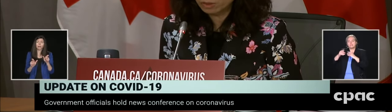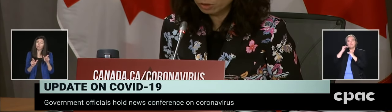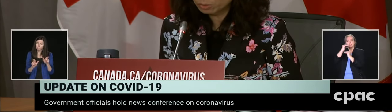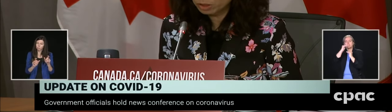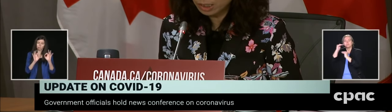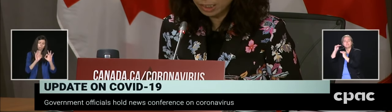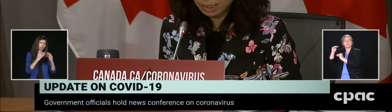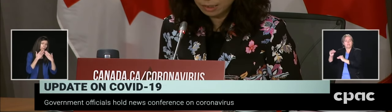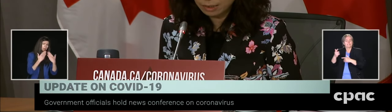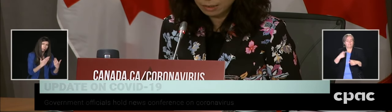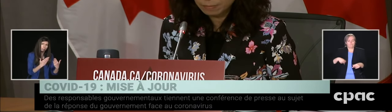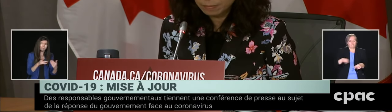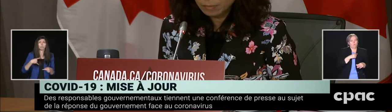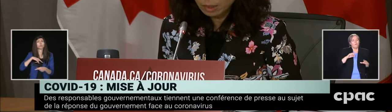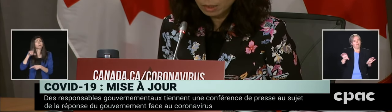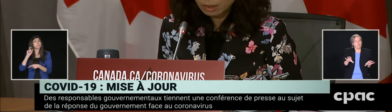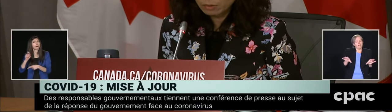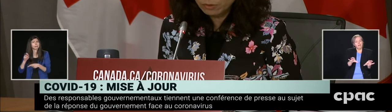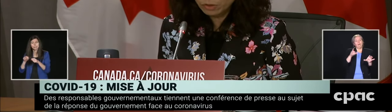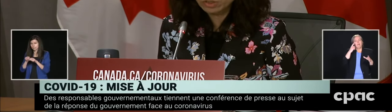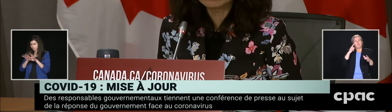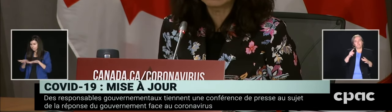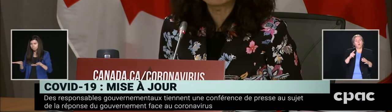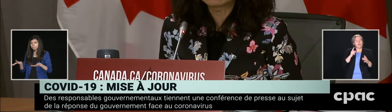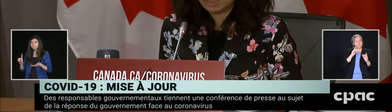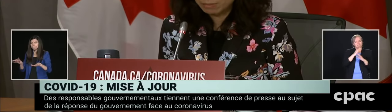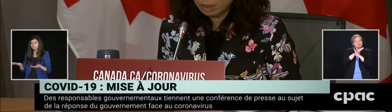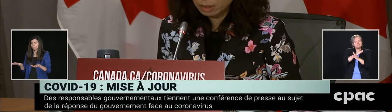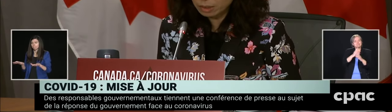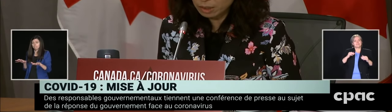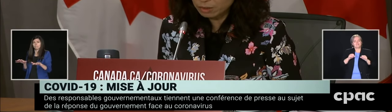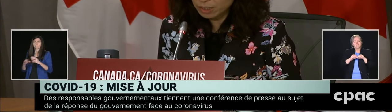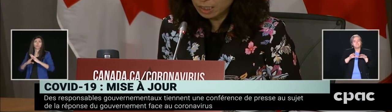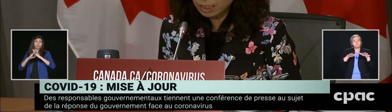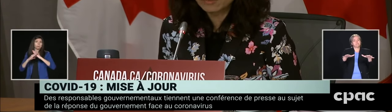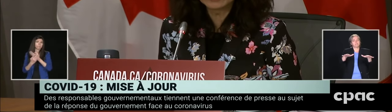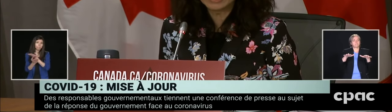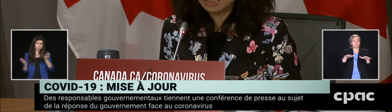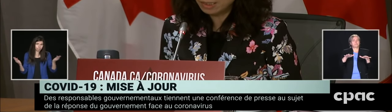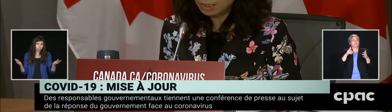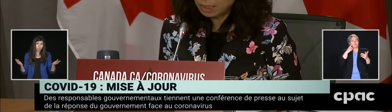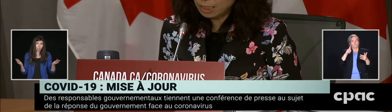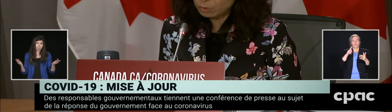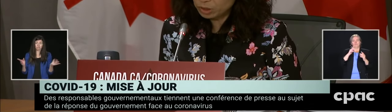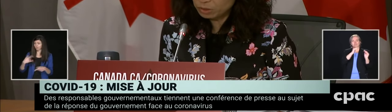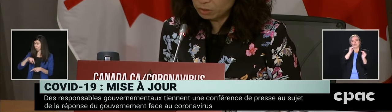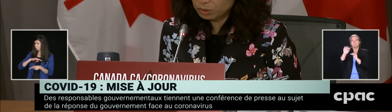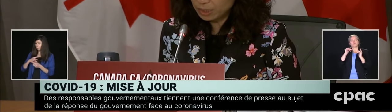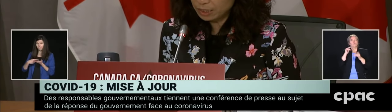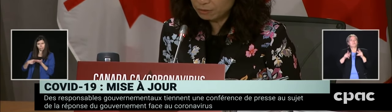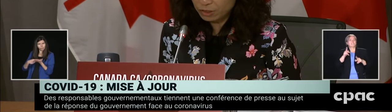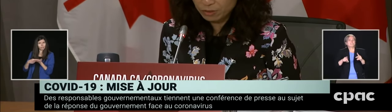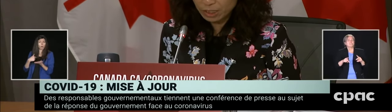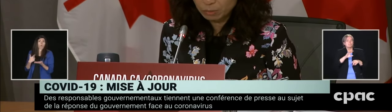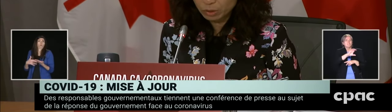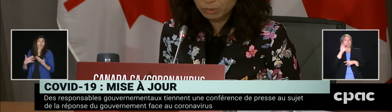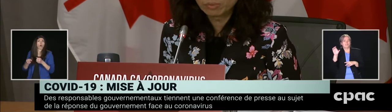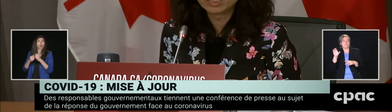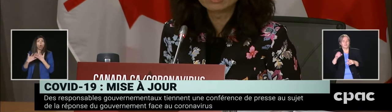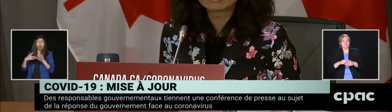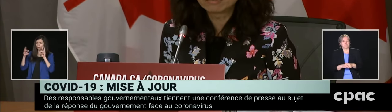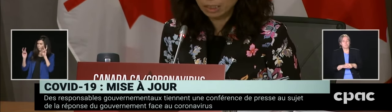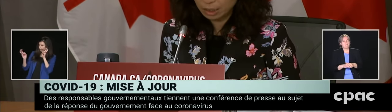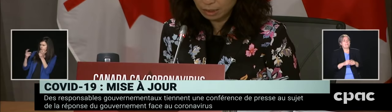all vulnerable Canadians. We've talked a lot about masks over the last few days, and I want to just make a few very